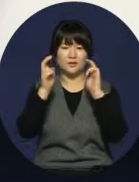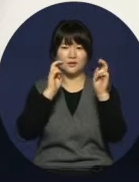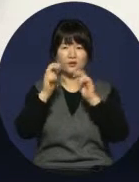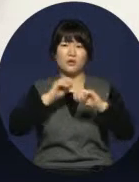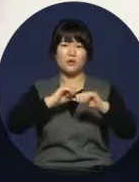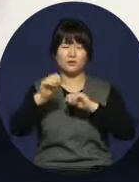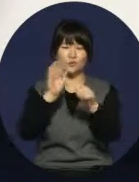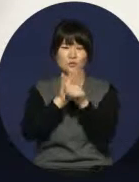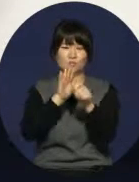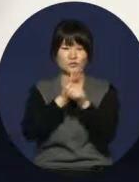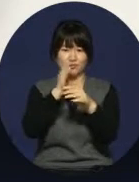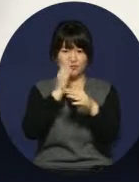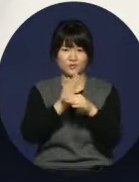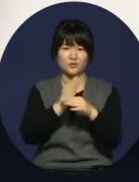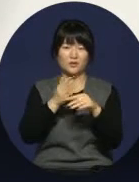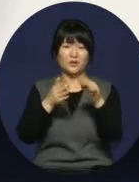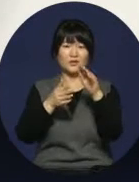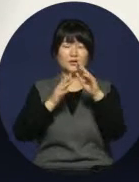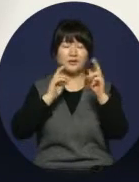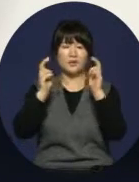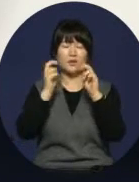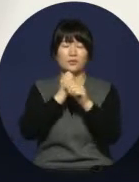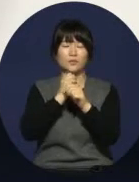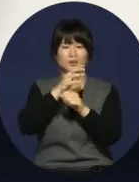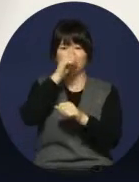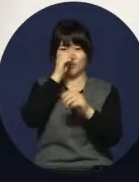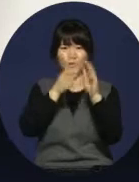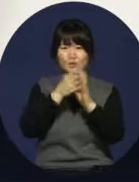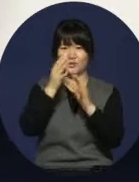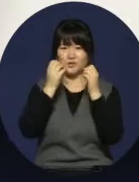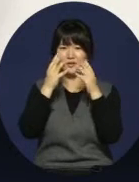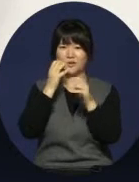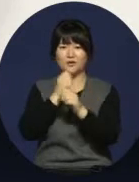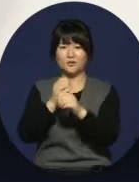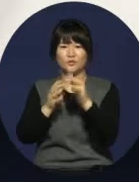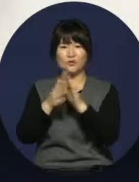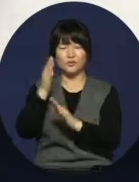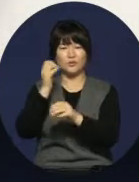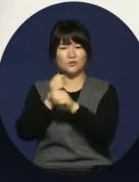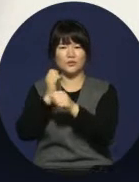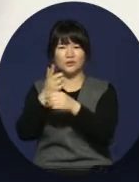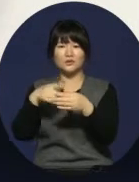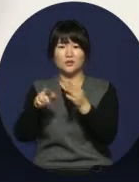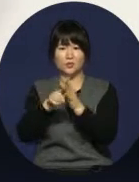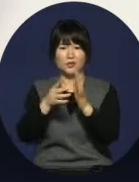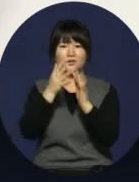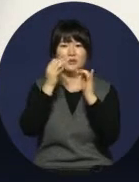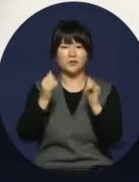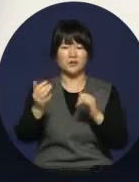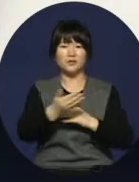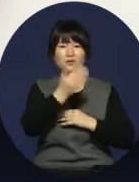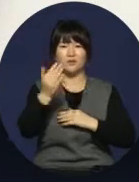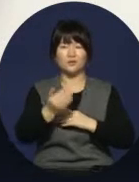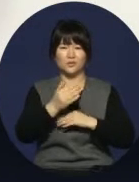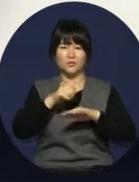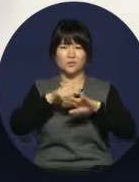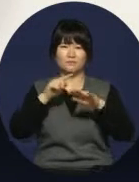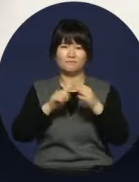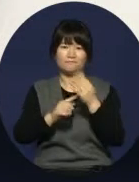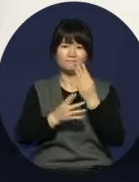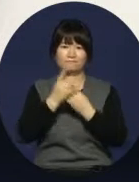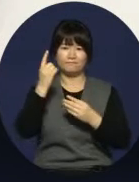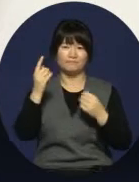있습니다. 기업하기 좋은 도시, 창조도시 포항 만들기를 위해 시민 여러분들께서 마음을 모아주신 덕분이 아닌가